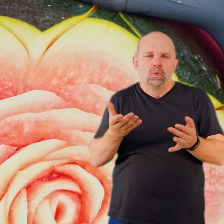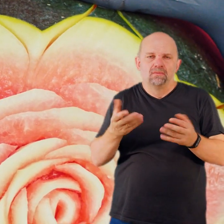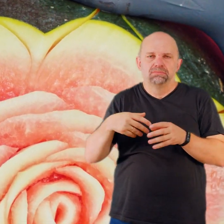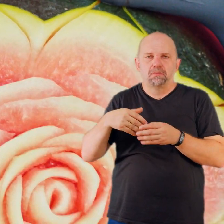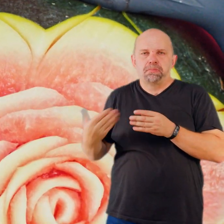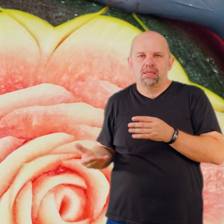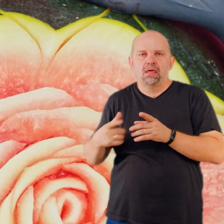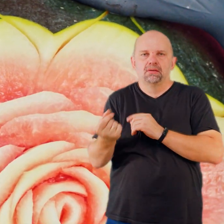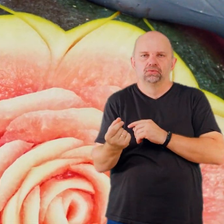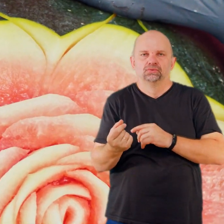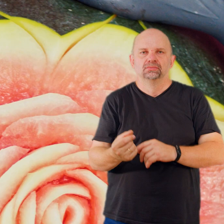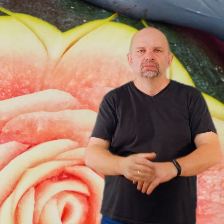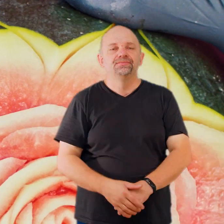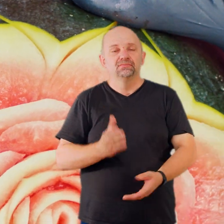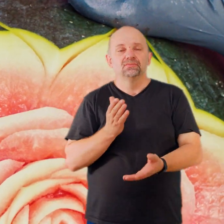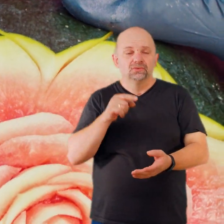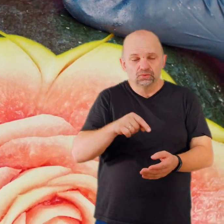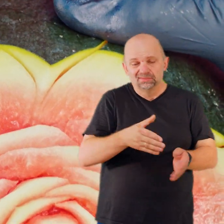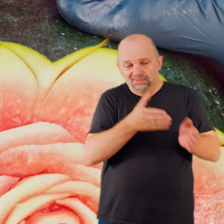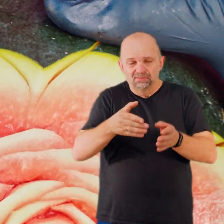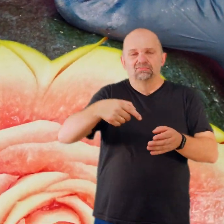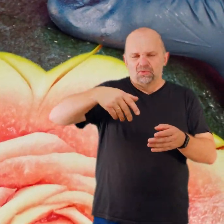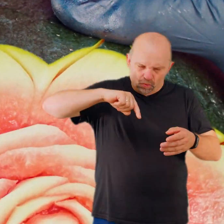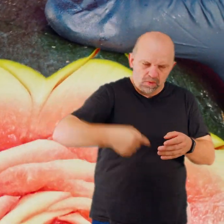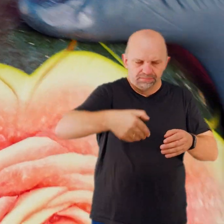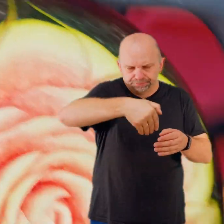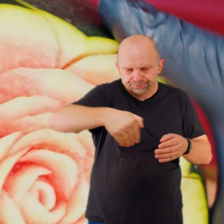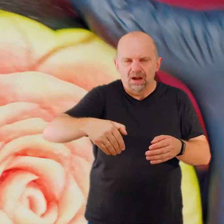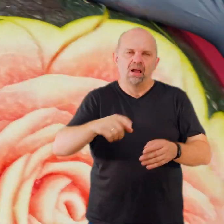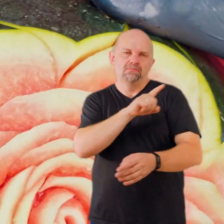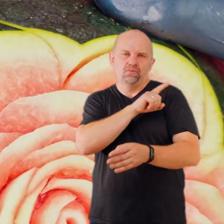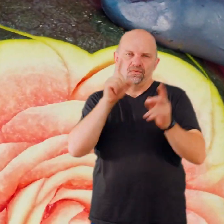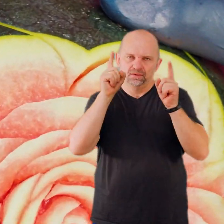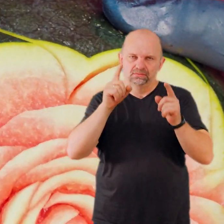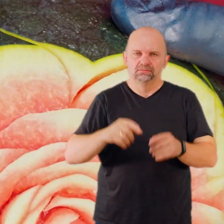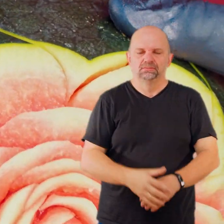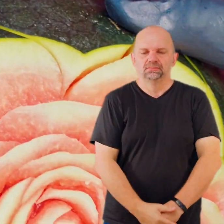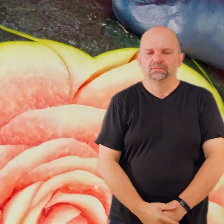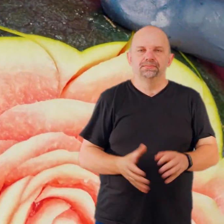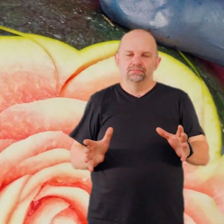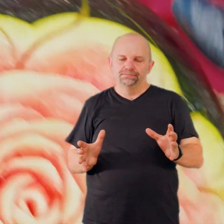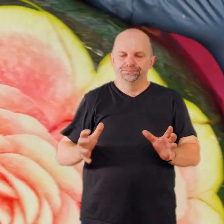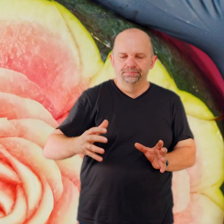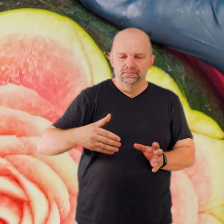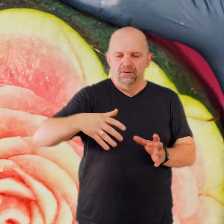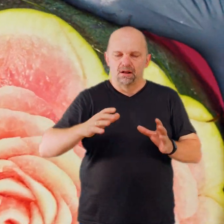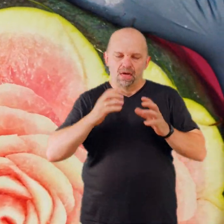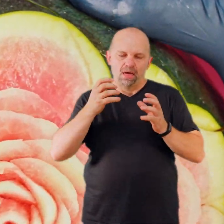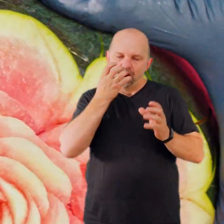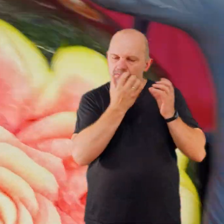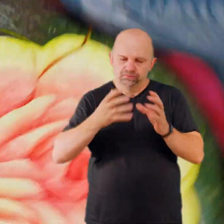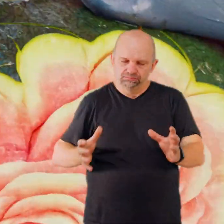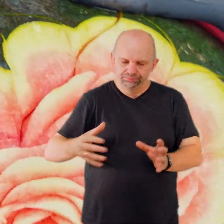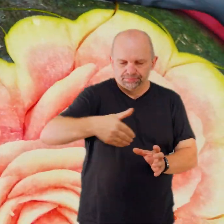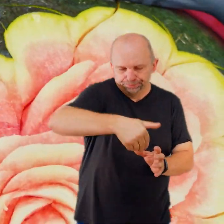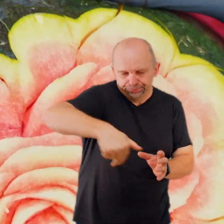odpadną. Tak więc tutaj robimy głębiej, a gdzie listek jest płycej. I obkręcamy naszego arbuza. Można to robić w kawałkach